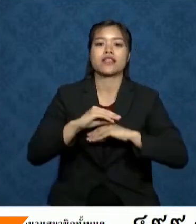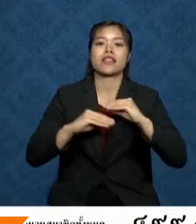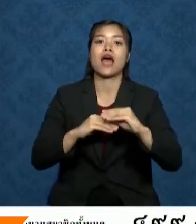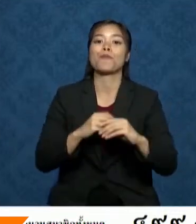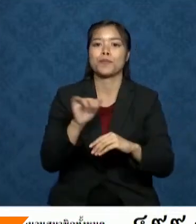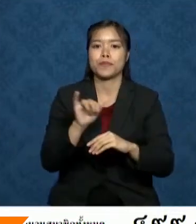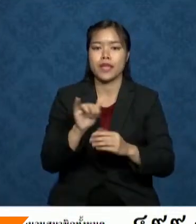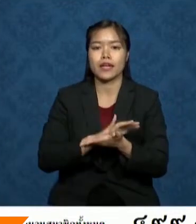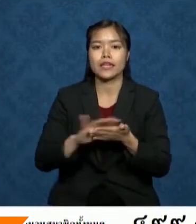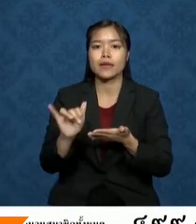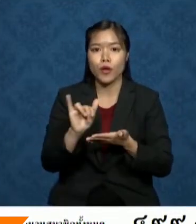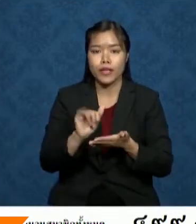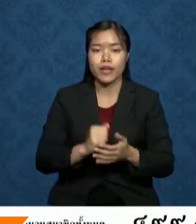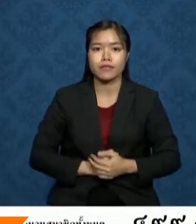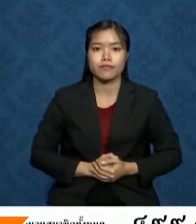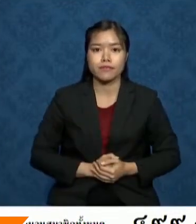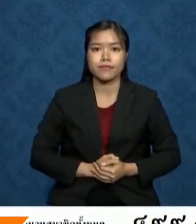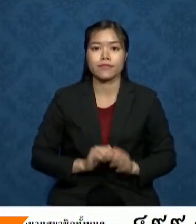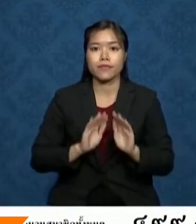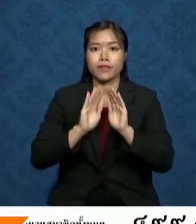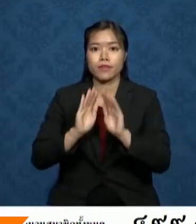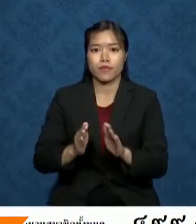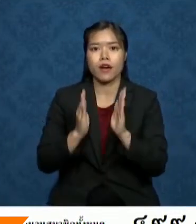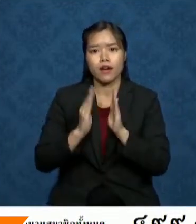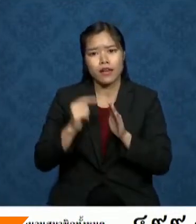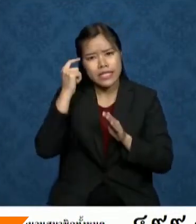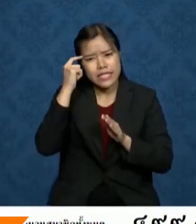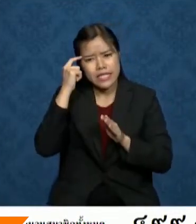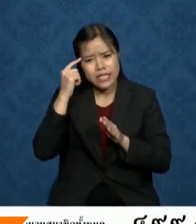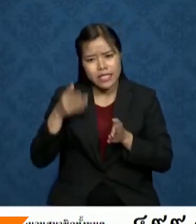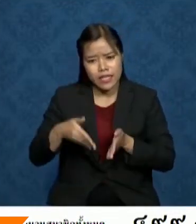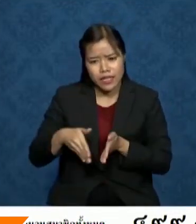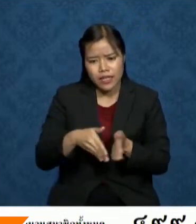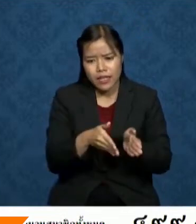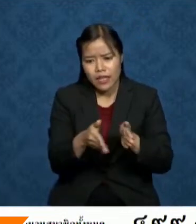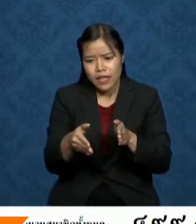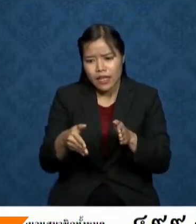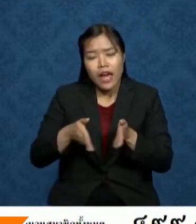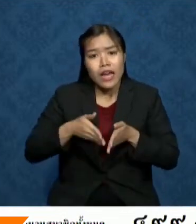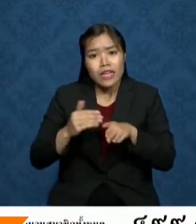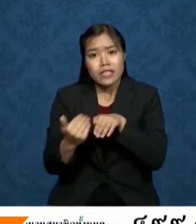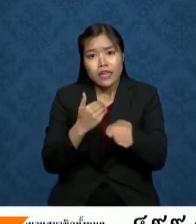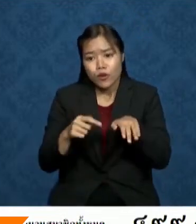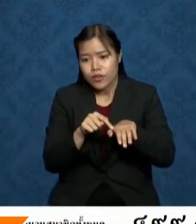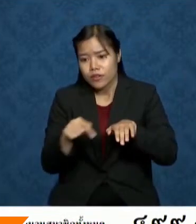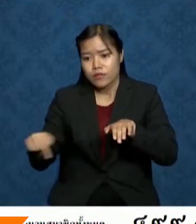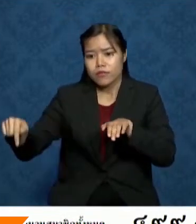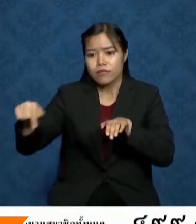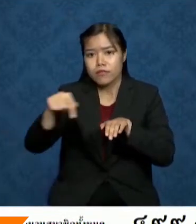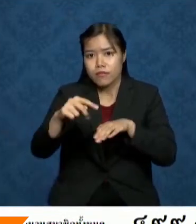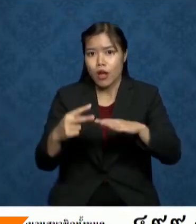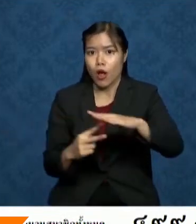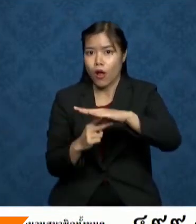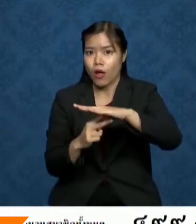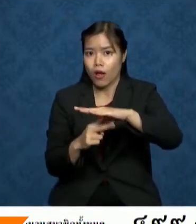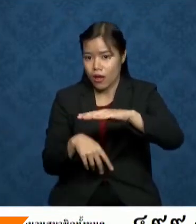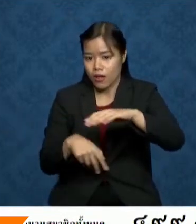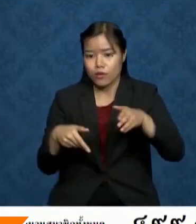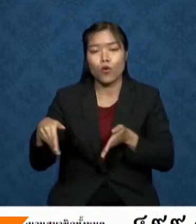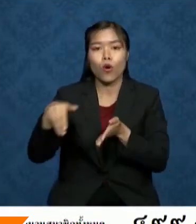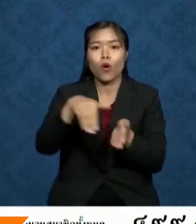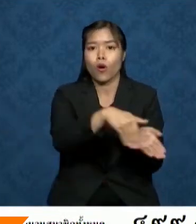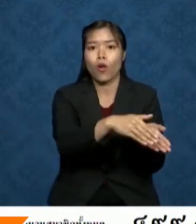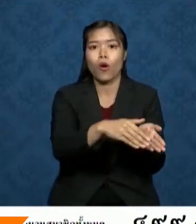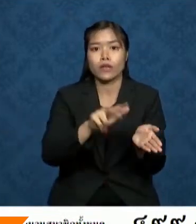น minded ถึคดฐบลาถสวายนั่คอเรื่องของการหาเส้นทางลัดใหมๆเชื่อมระหว่างล'3 กับ คล'4- ให้ประชาชนได้ใช้ถ